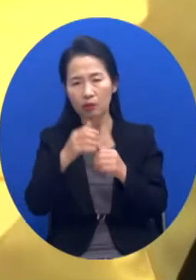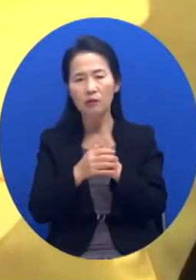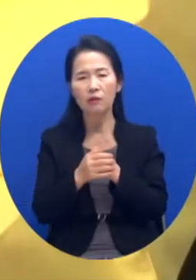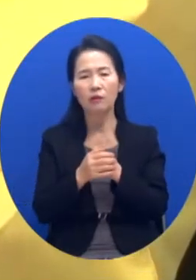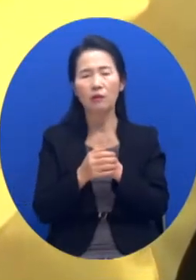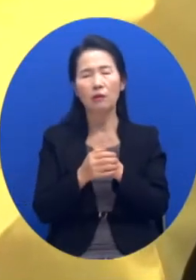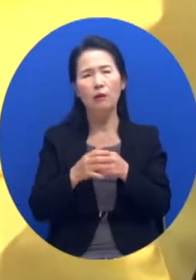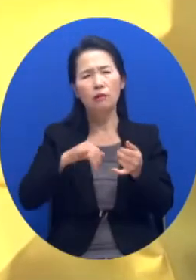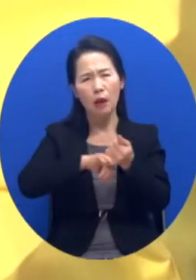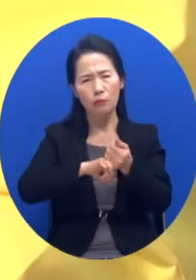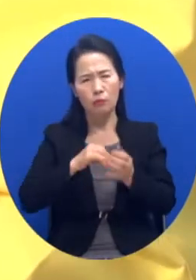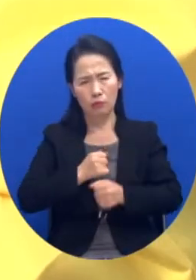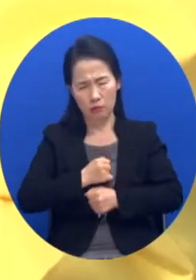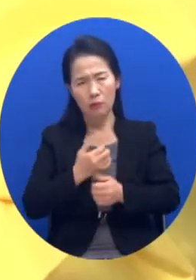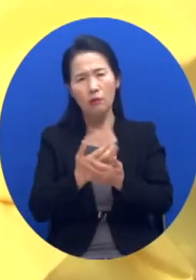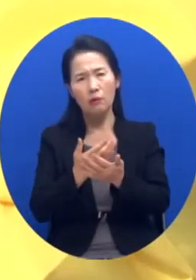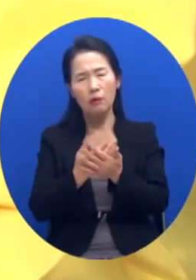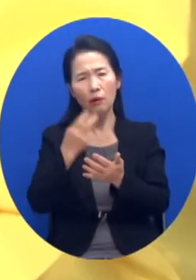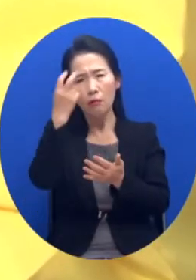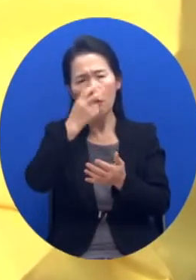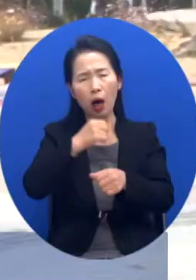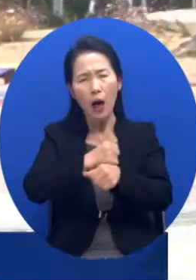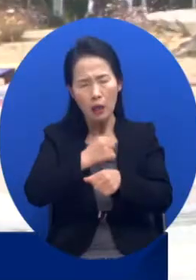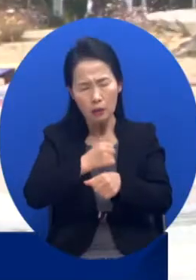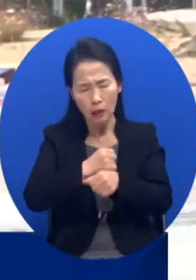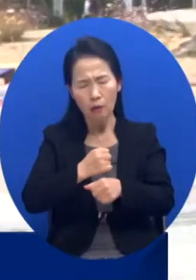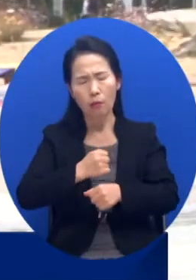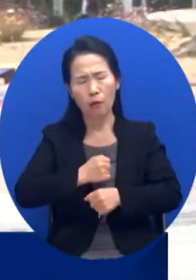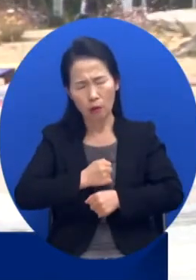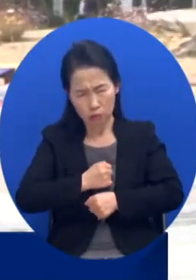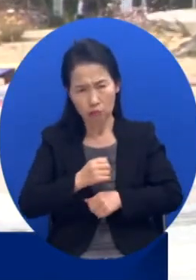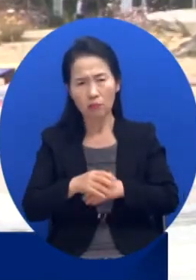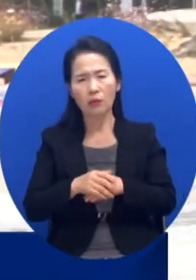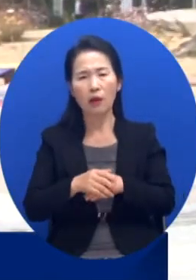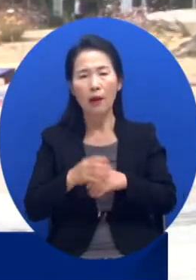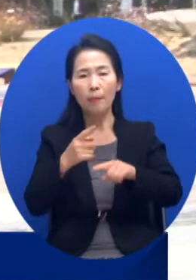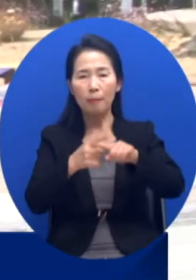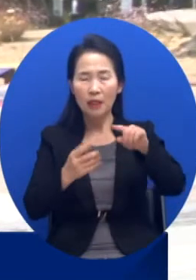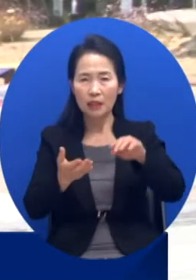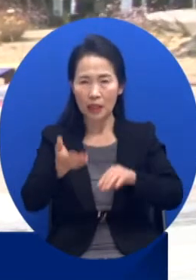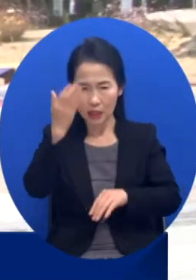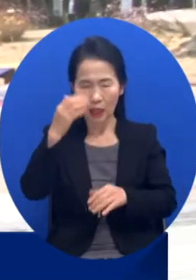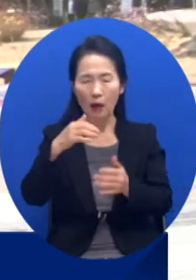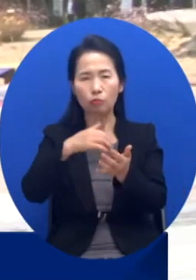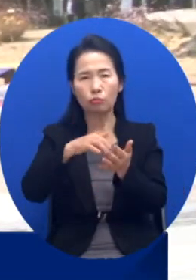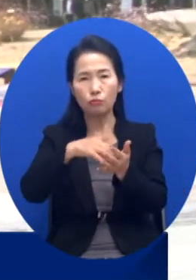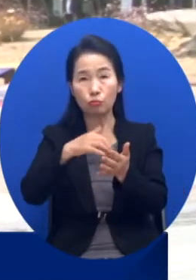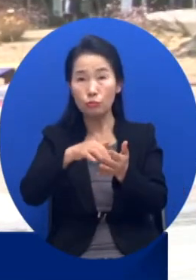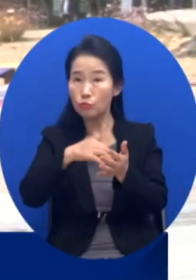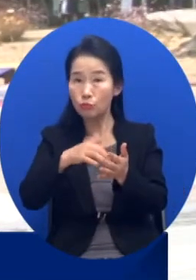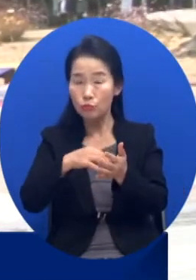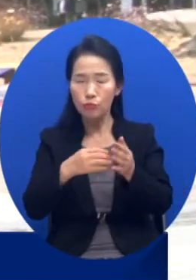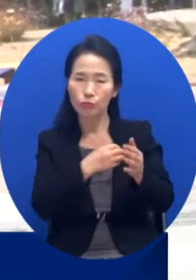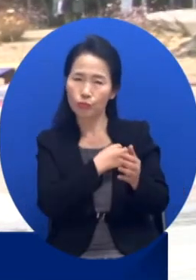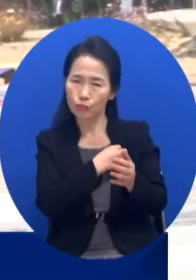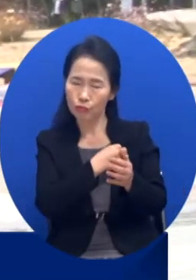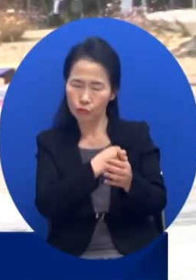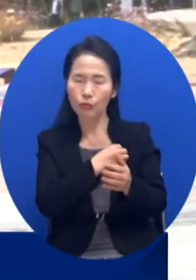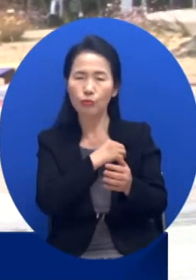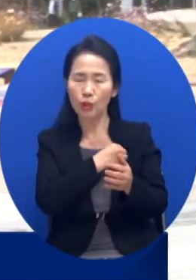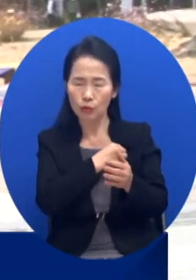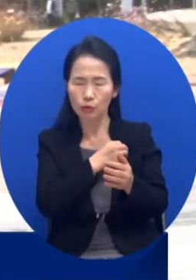만큼 지켜달라는 겁니다. 과반수 의석을 차지했으니까 거기에서 강력한 법을 만들어서 통과를